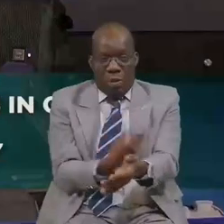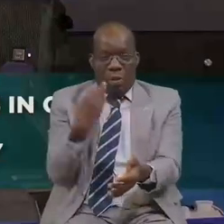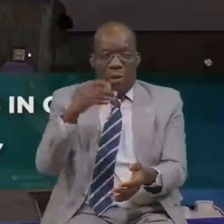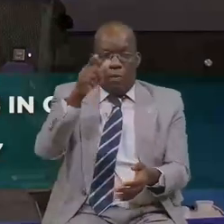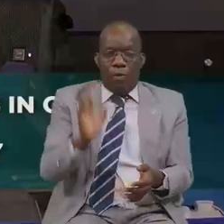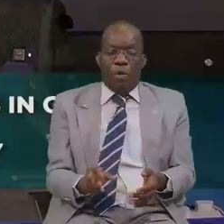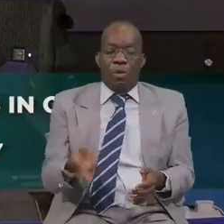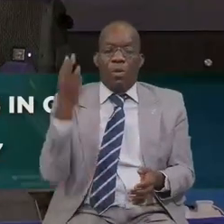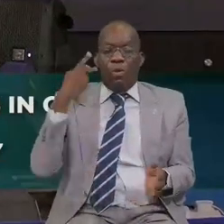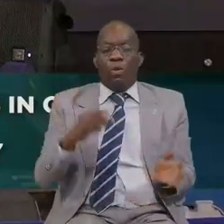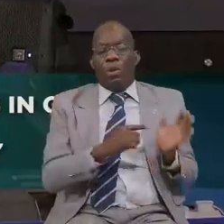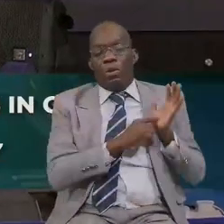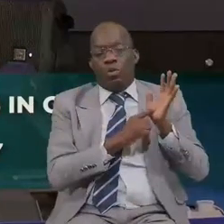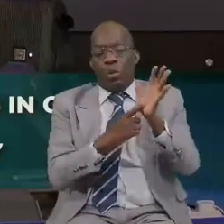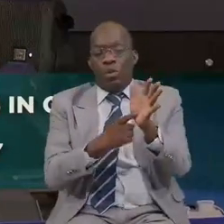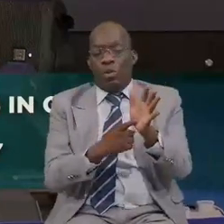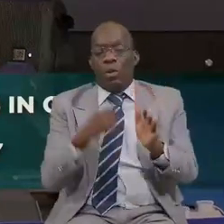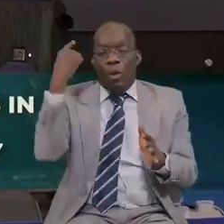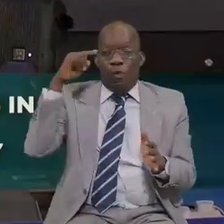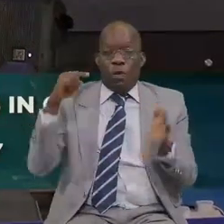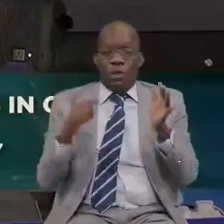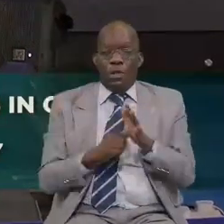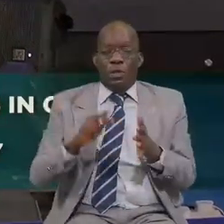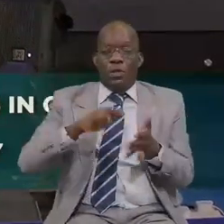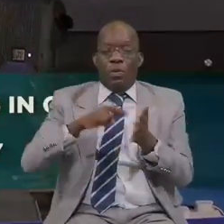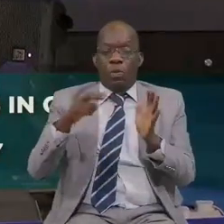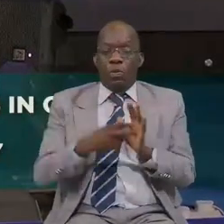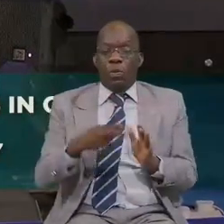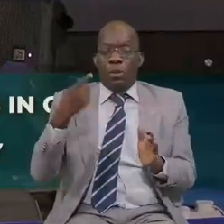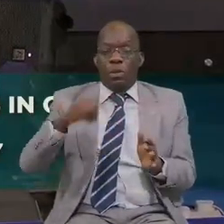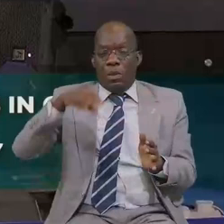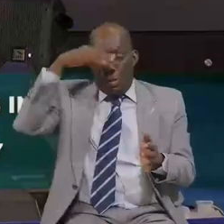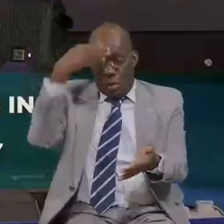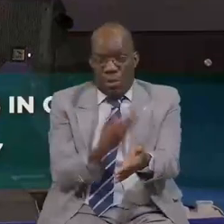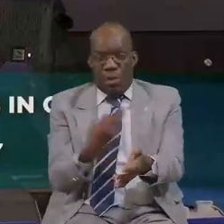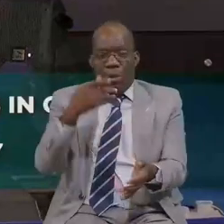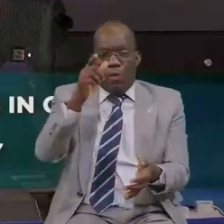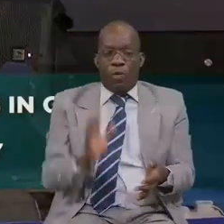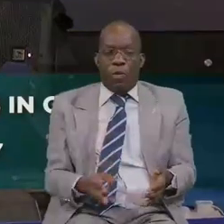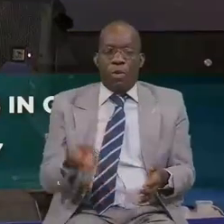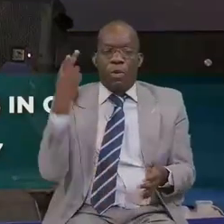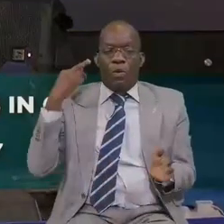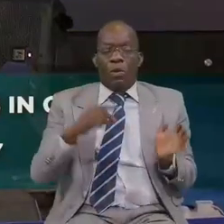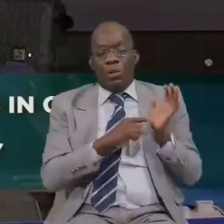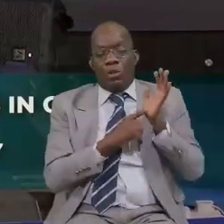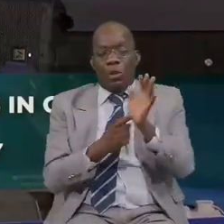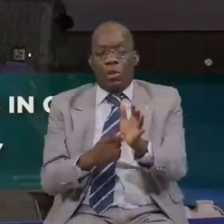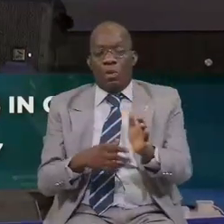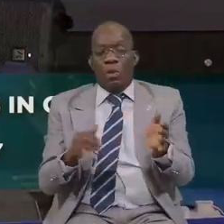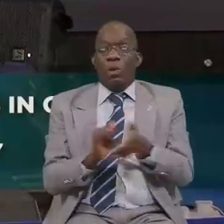Le Fils de Dieu a paru. Le Fils de Dieu a paru